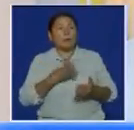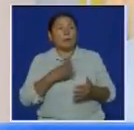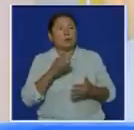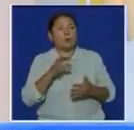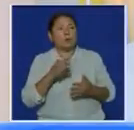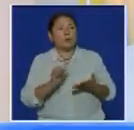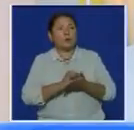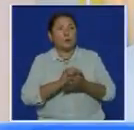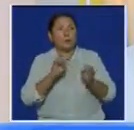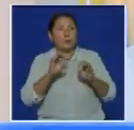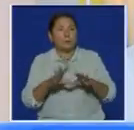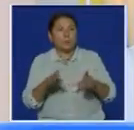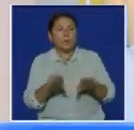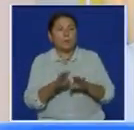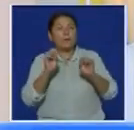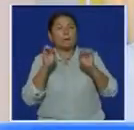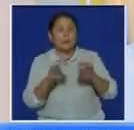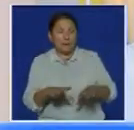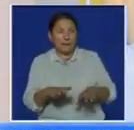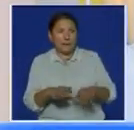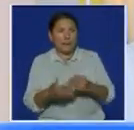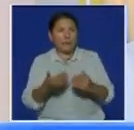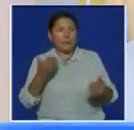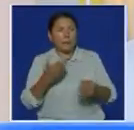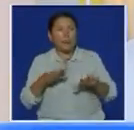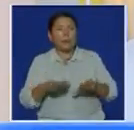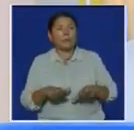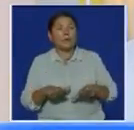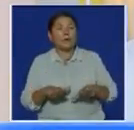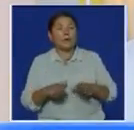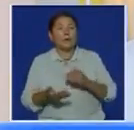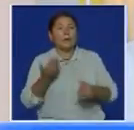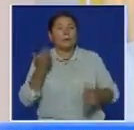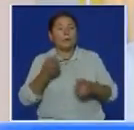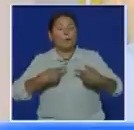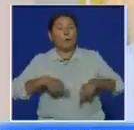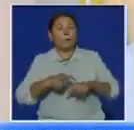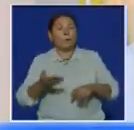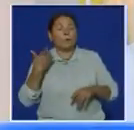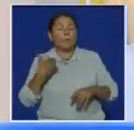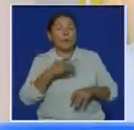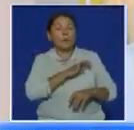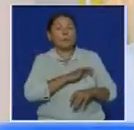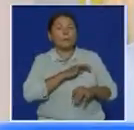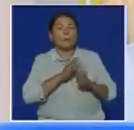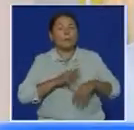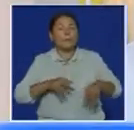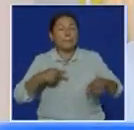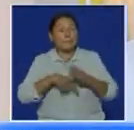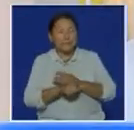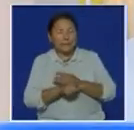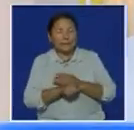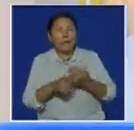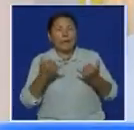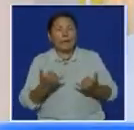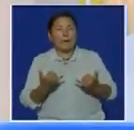орталығынан құжаттарын тапсырса, солай тапсыра береді. Алайда орындаушы орган бұрын жаңағы Әділет министрлігінің құзырында болса,